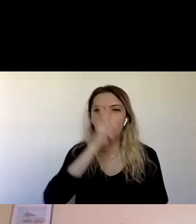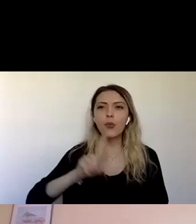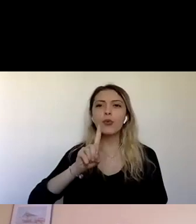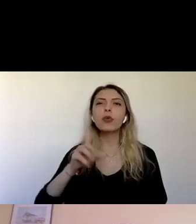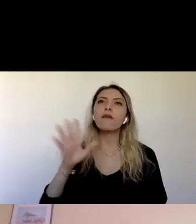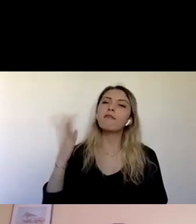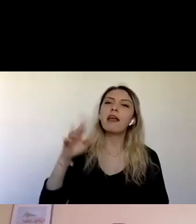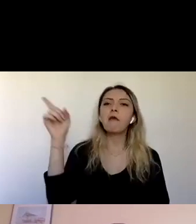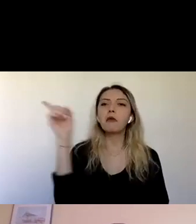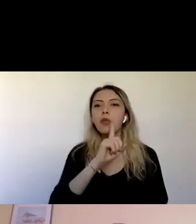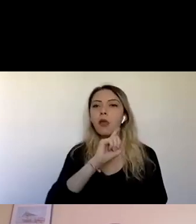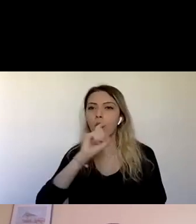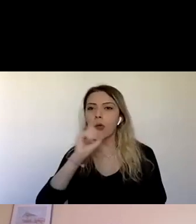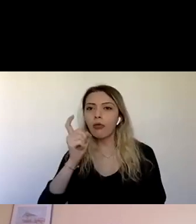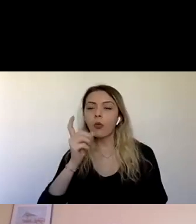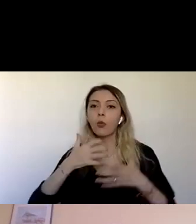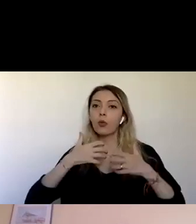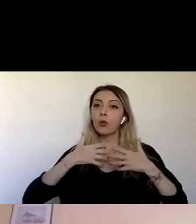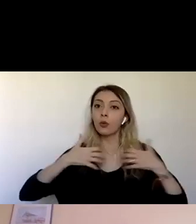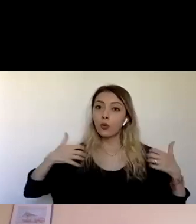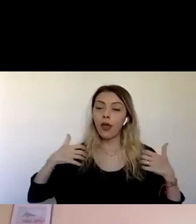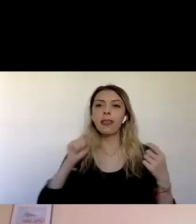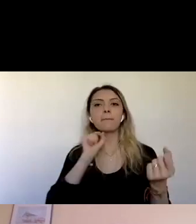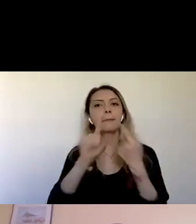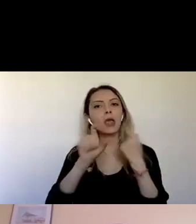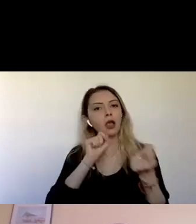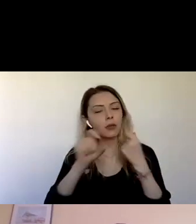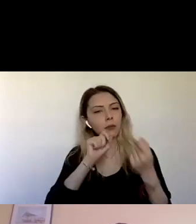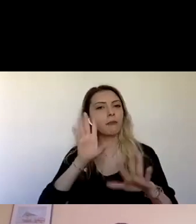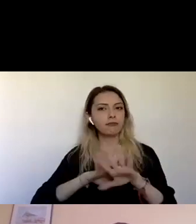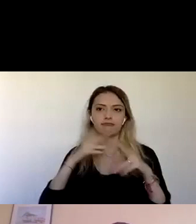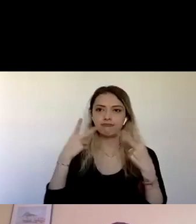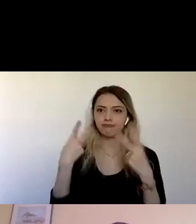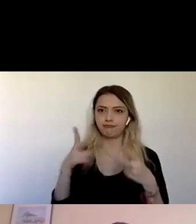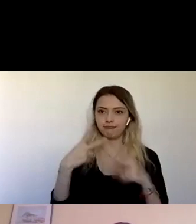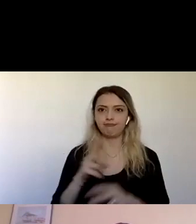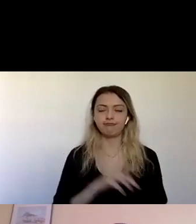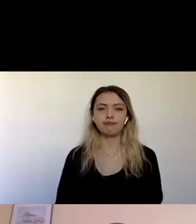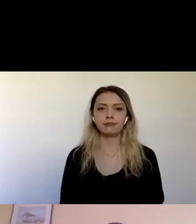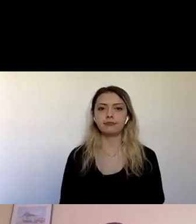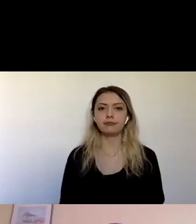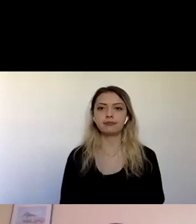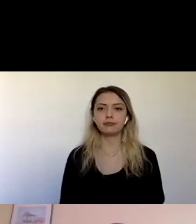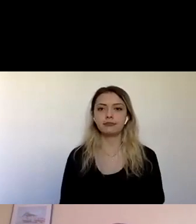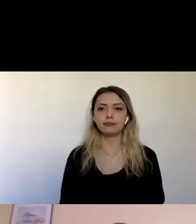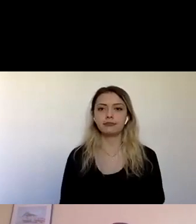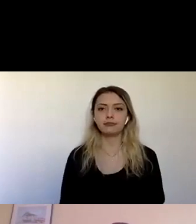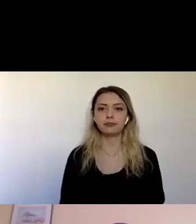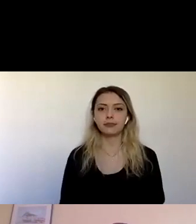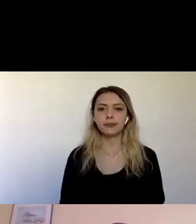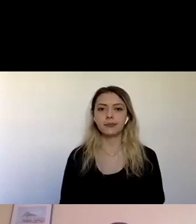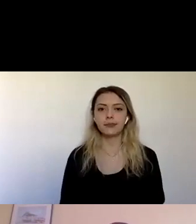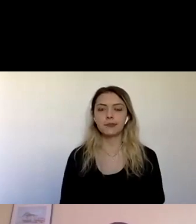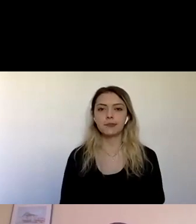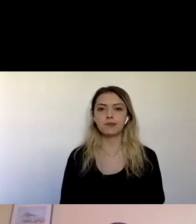%99 güvenli, oldukça güvenli bir şekilde mesajlaşma yapmanız veya görüntülü